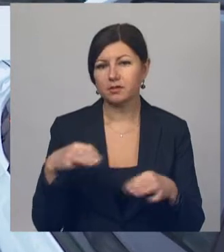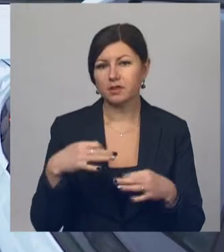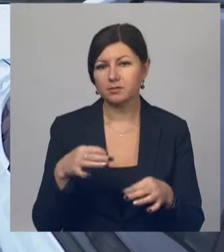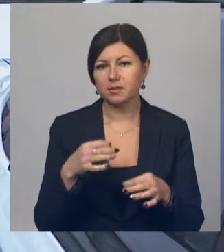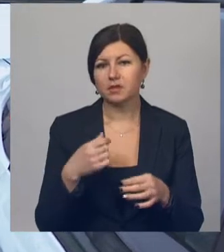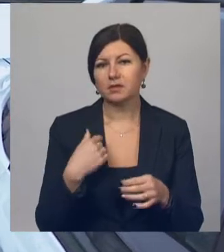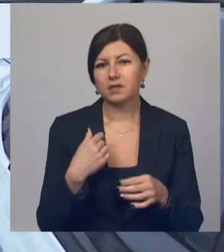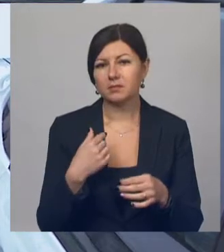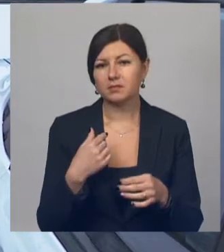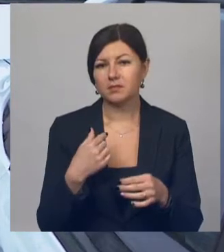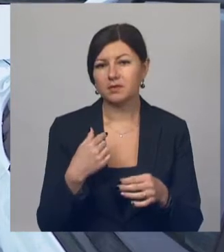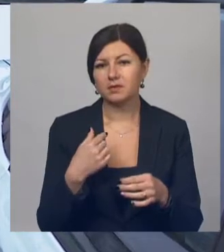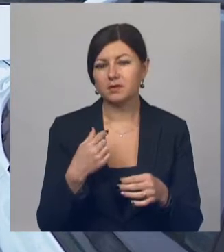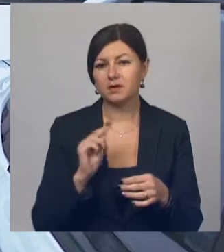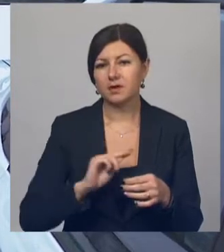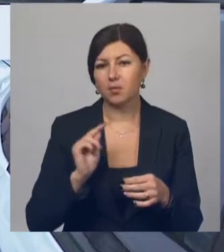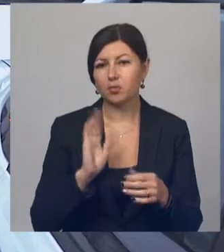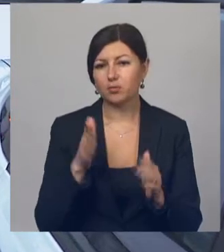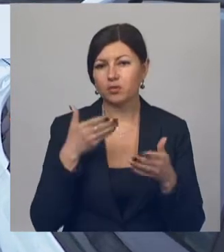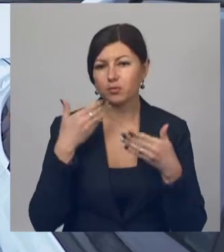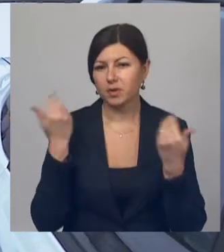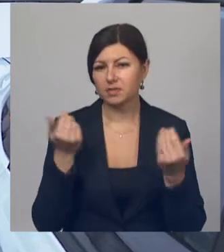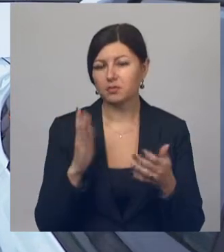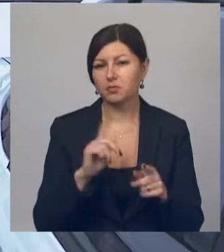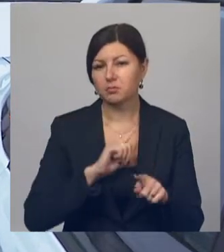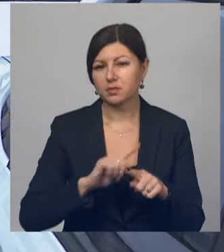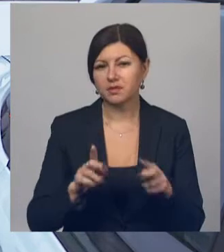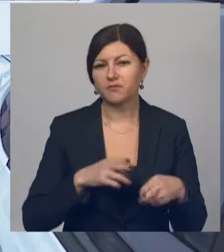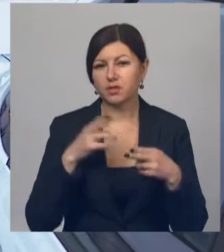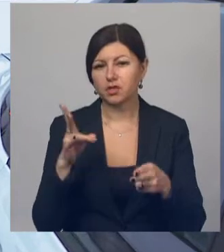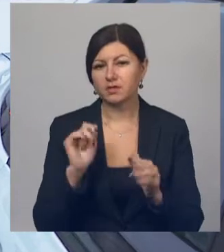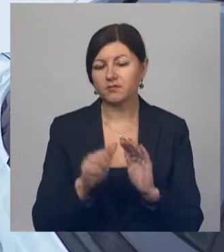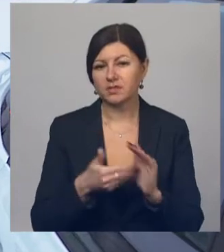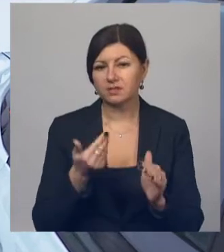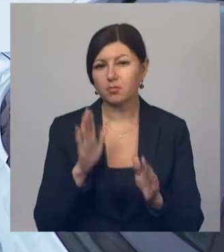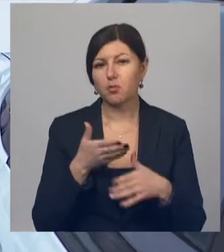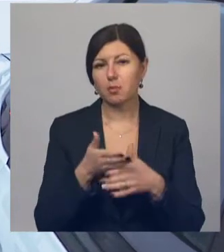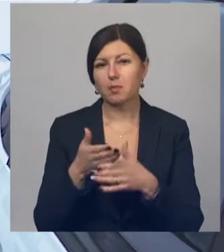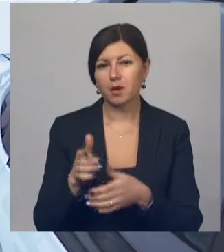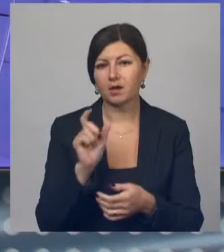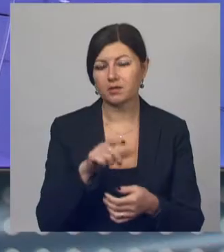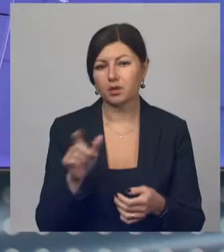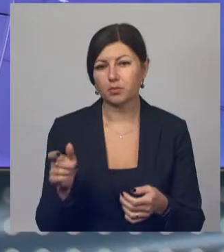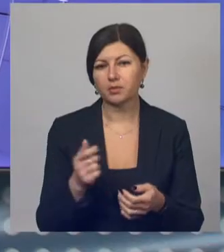нам работу упростит. Мы будем быстрее выезжать на вызова, будем помогать людям.